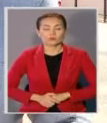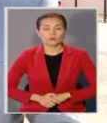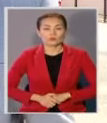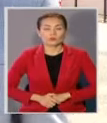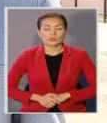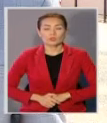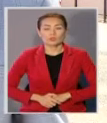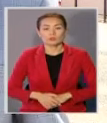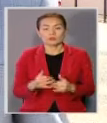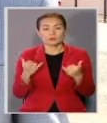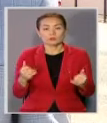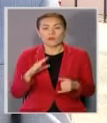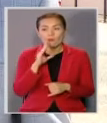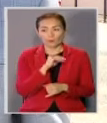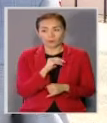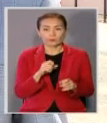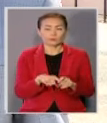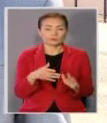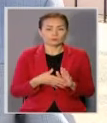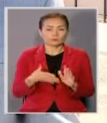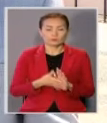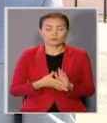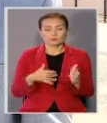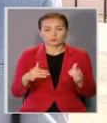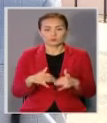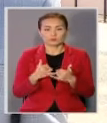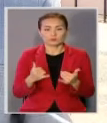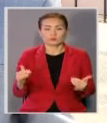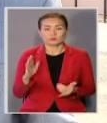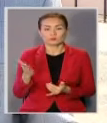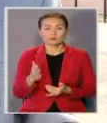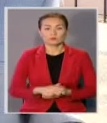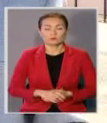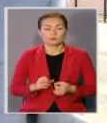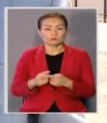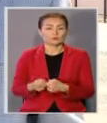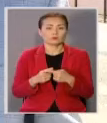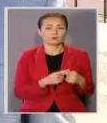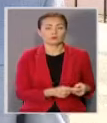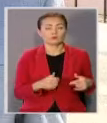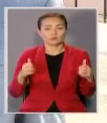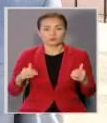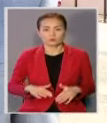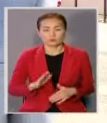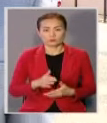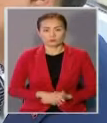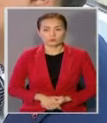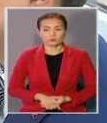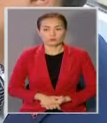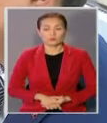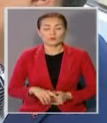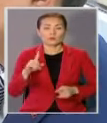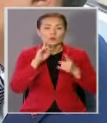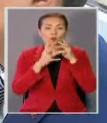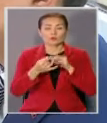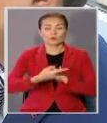шешілу мүмкіндіктері қандай екендіктерін зерттей отырып, соның нәтижесінде екі жаққа да тиімді шешімнің қабылдануына жағдай жасайды. Жиын